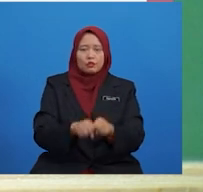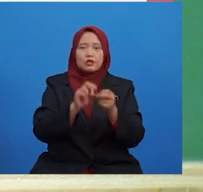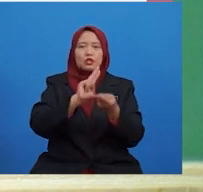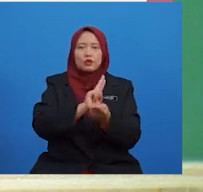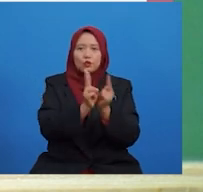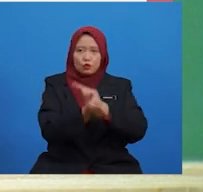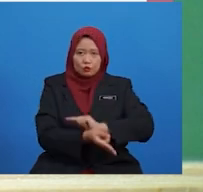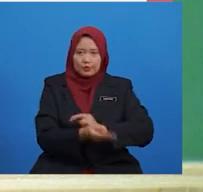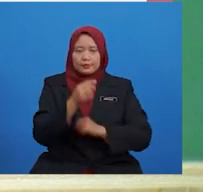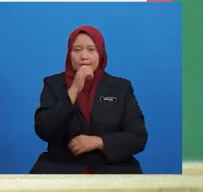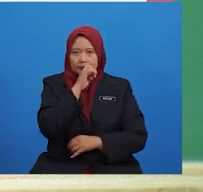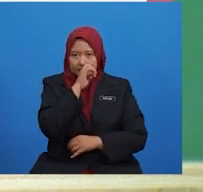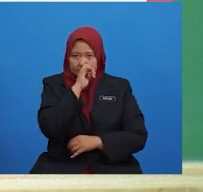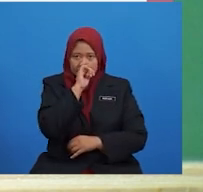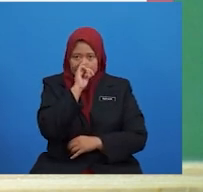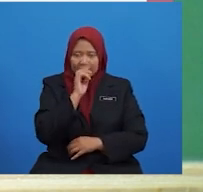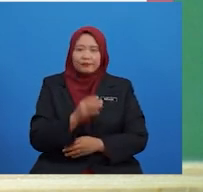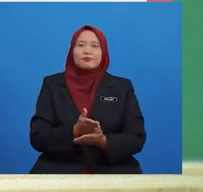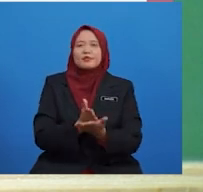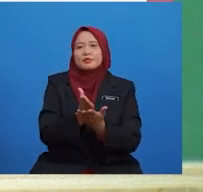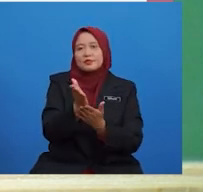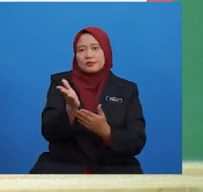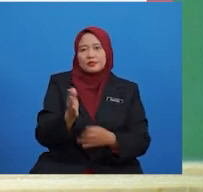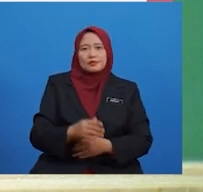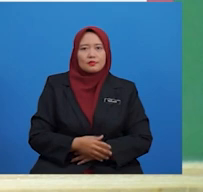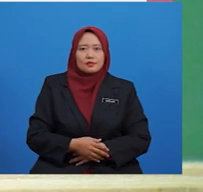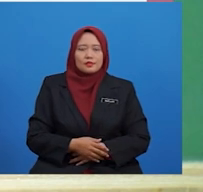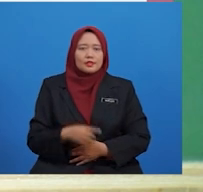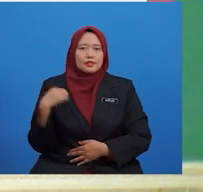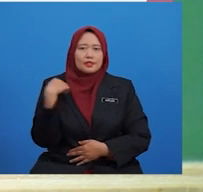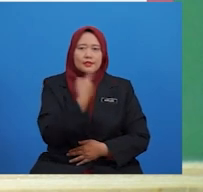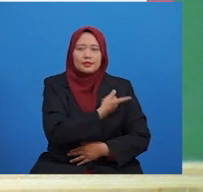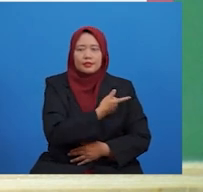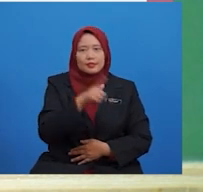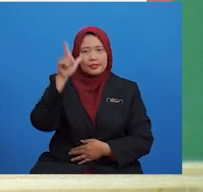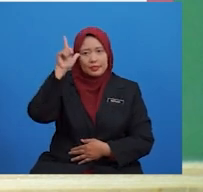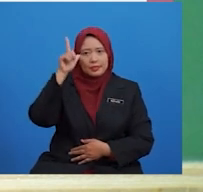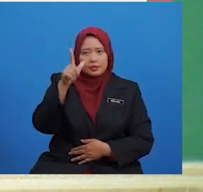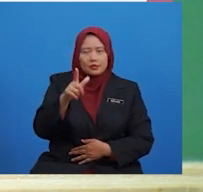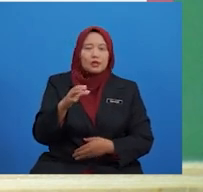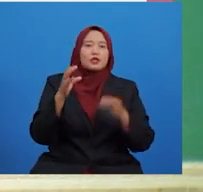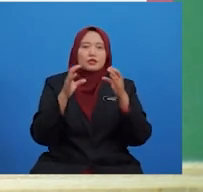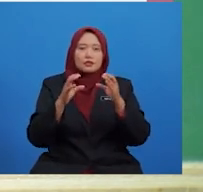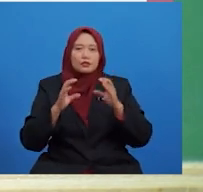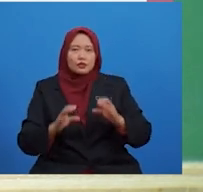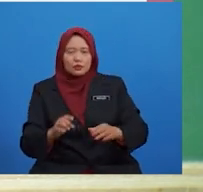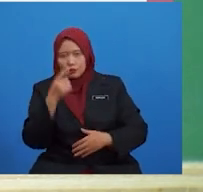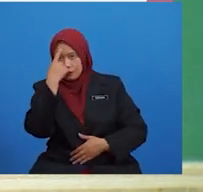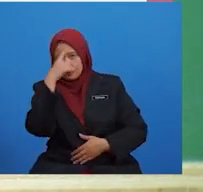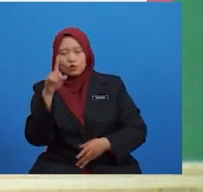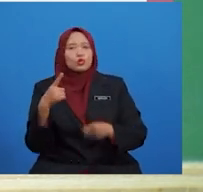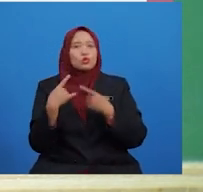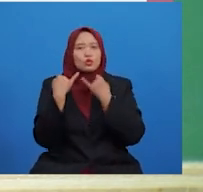tersebut. Seterusnya, kita lihat pula cara untuk mengisytiharkan jenis